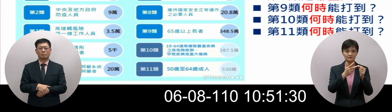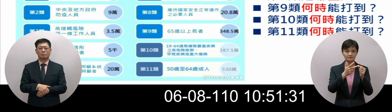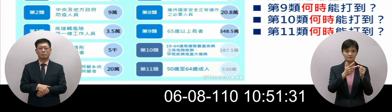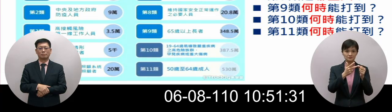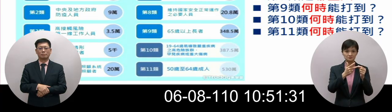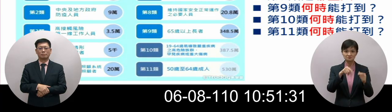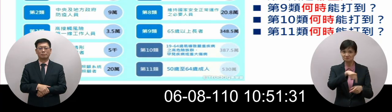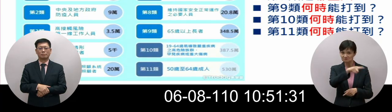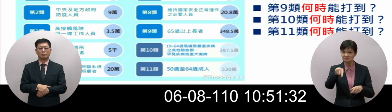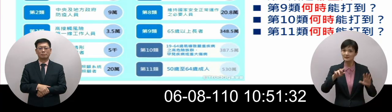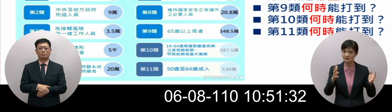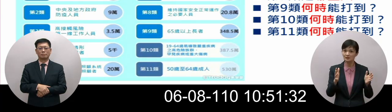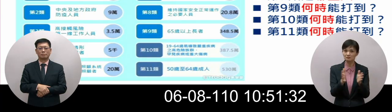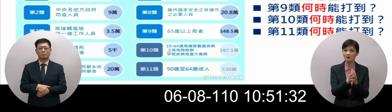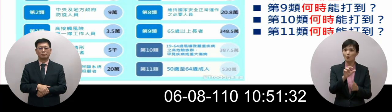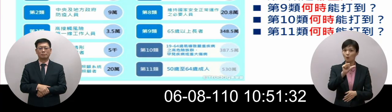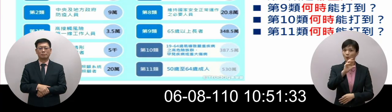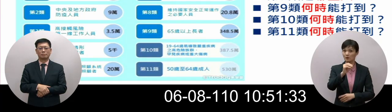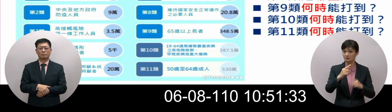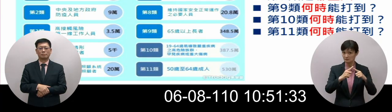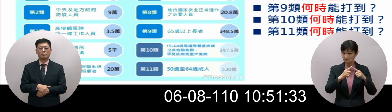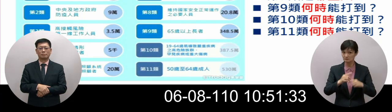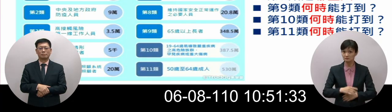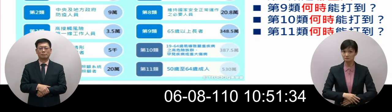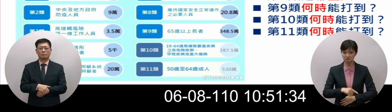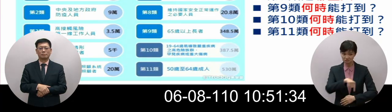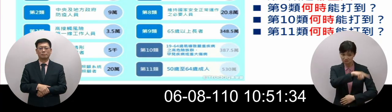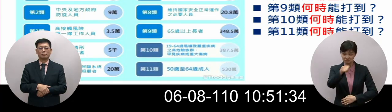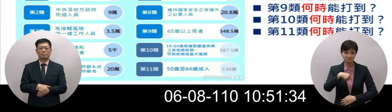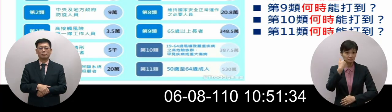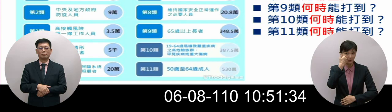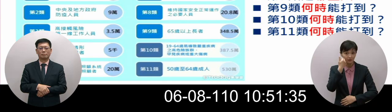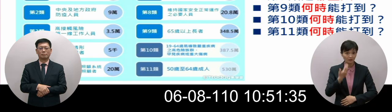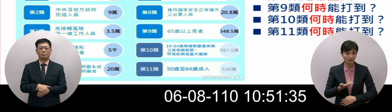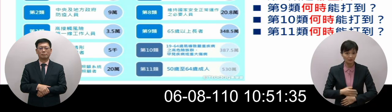纳为50,000人，请问这50,000人是什么人？